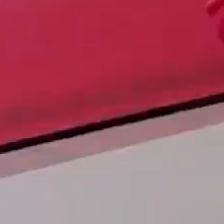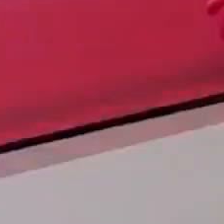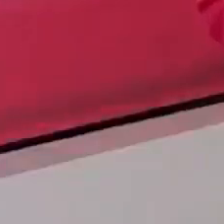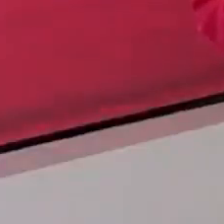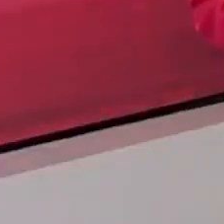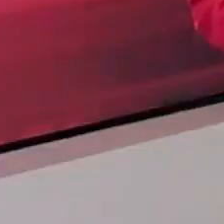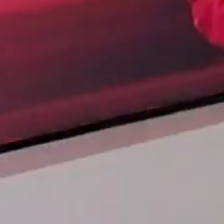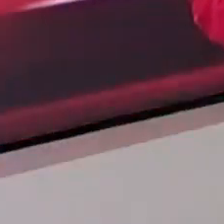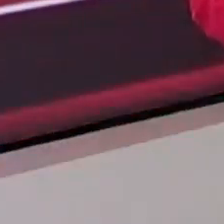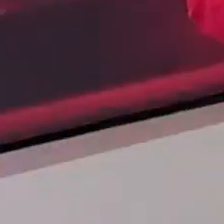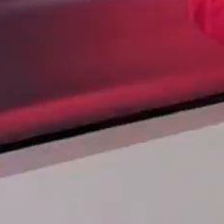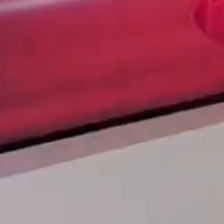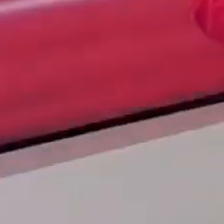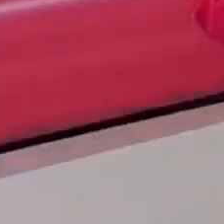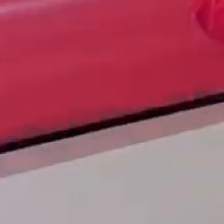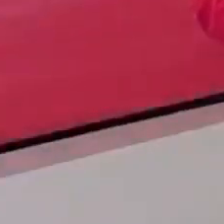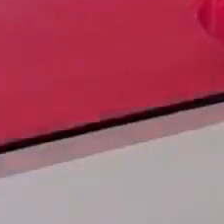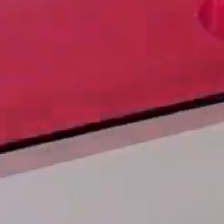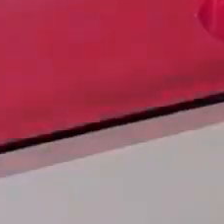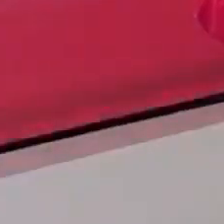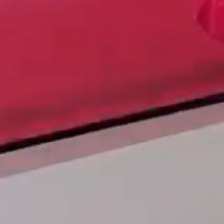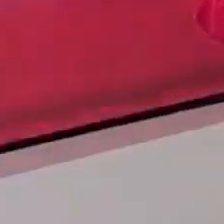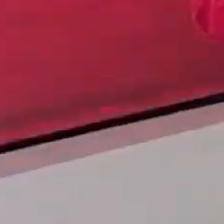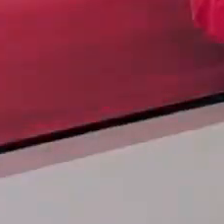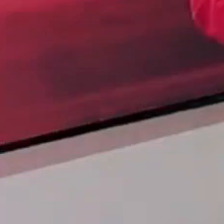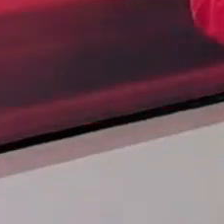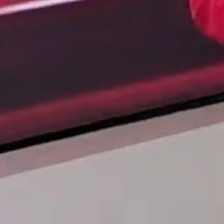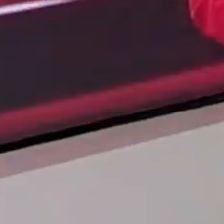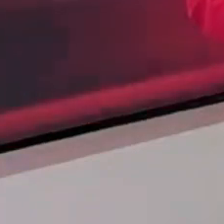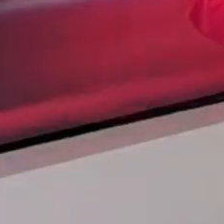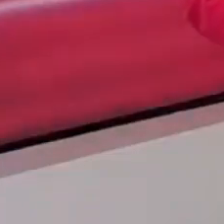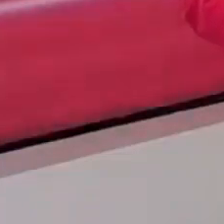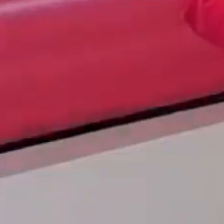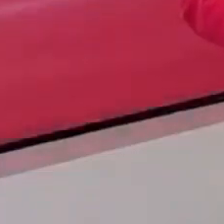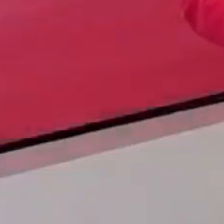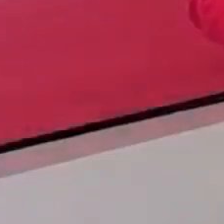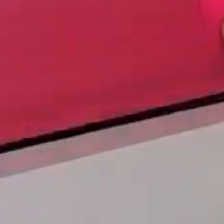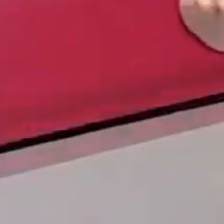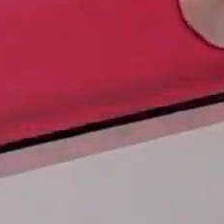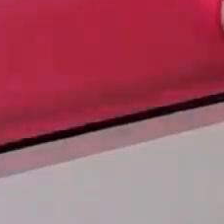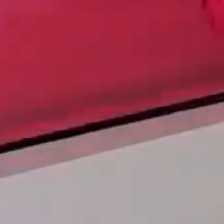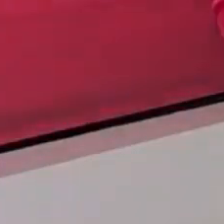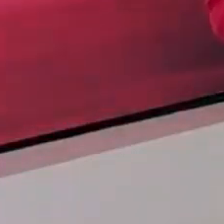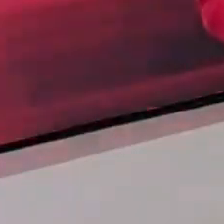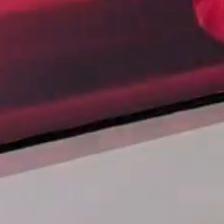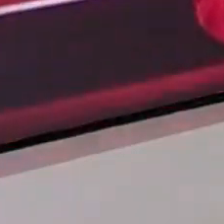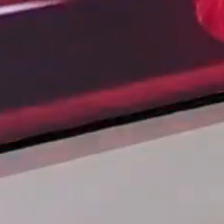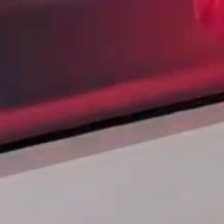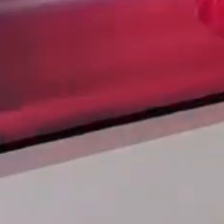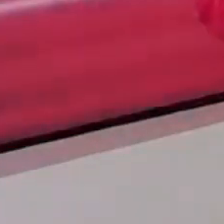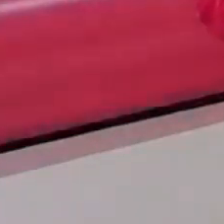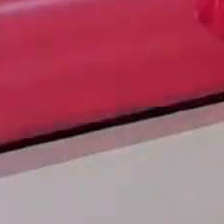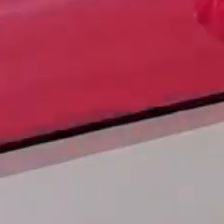Mga kapuso, para una ka sa mga balita, mag-subscribe sa GMA Integrated News sa YouTube. Sa mga kapuso abroad,